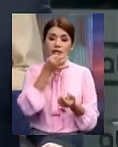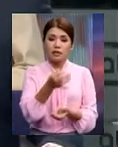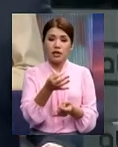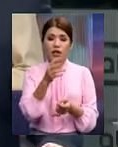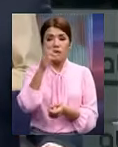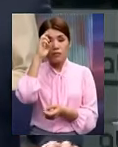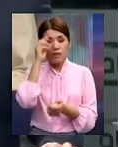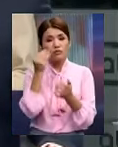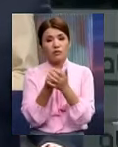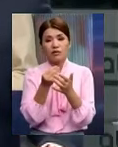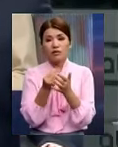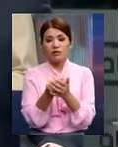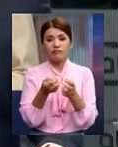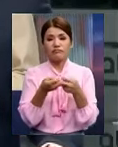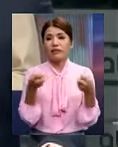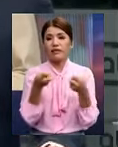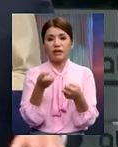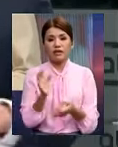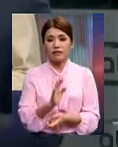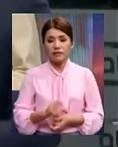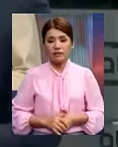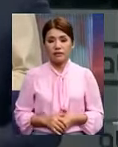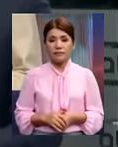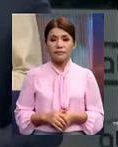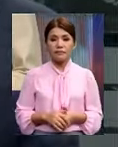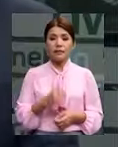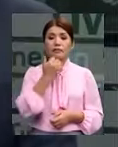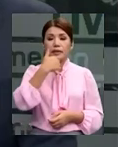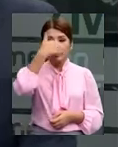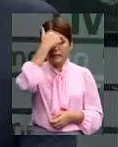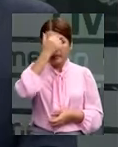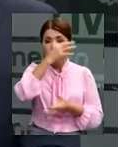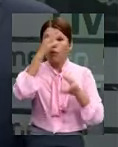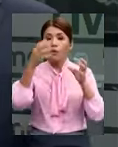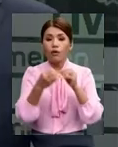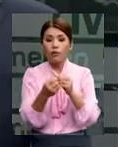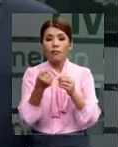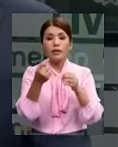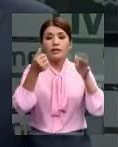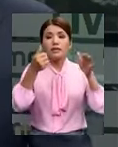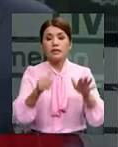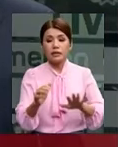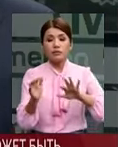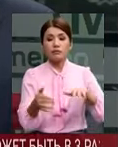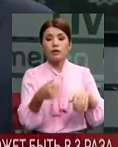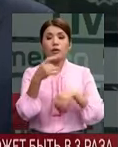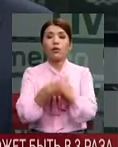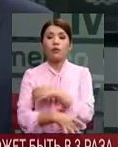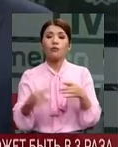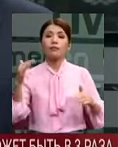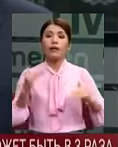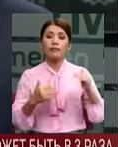у страны не резиновый. Спасибо, Саяна. По итогам первого квартала уровень бедности составил в стране